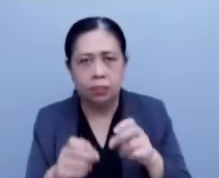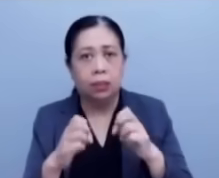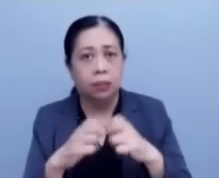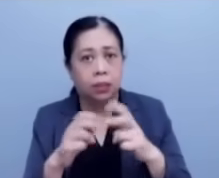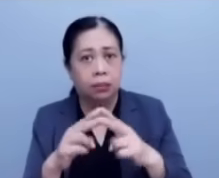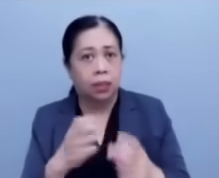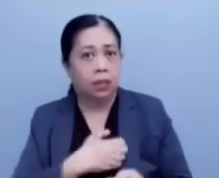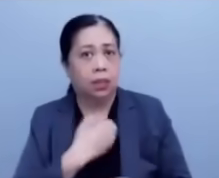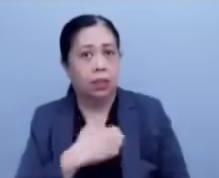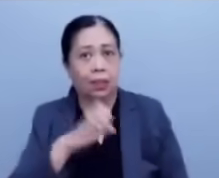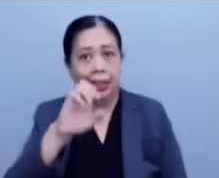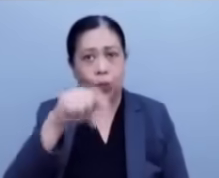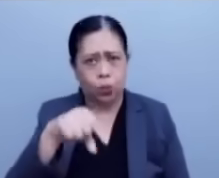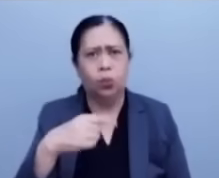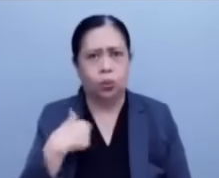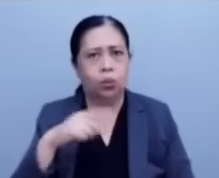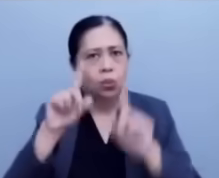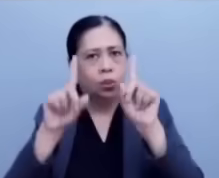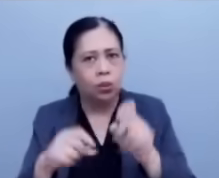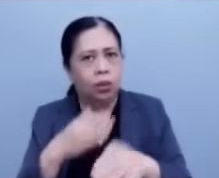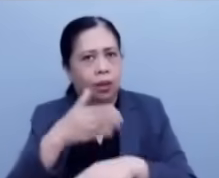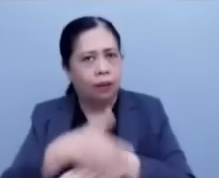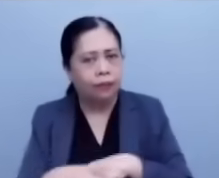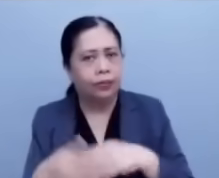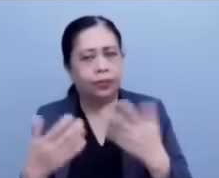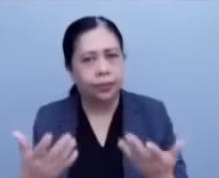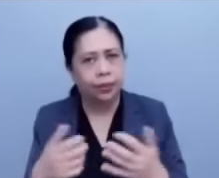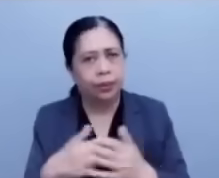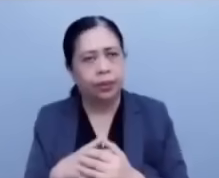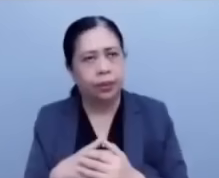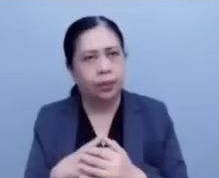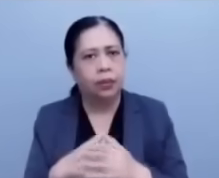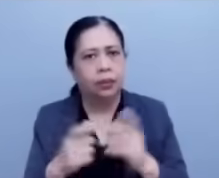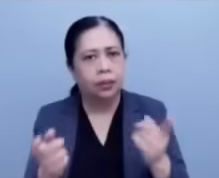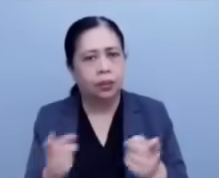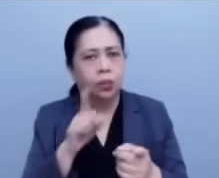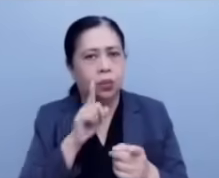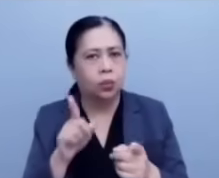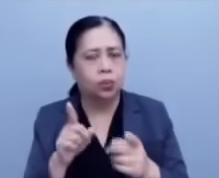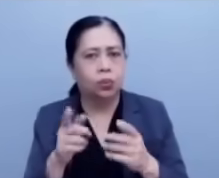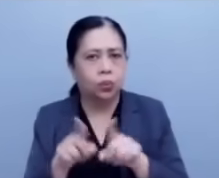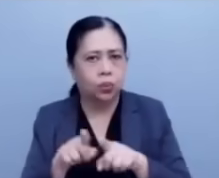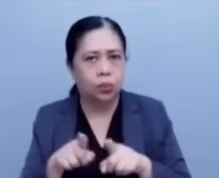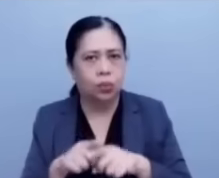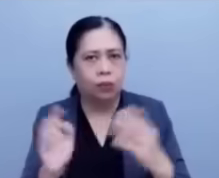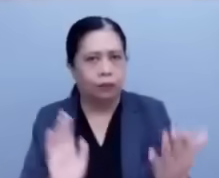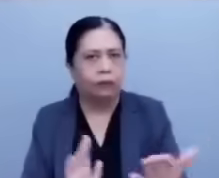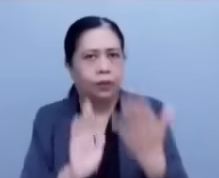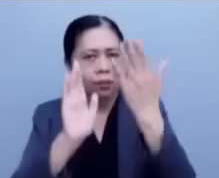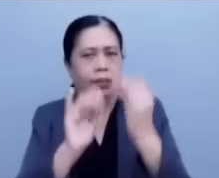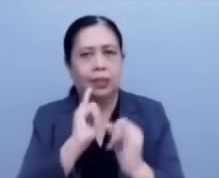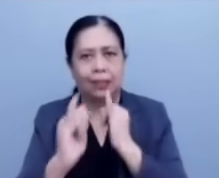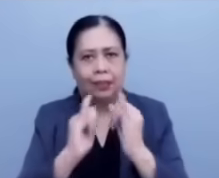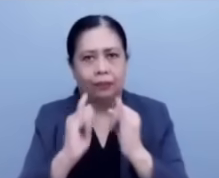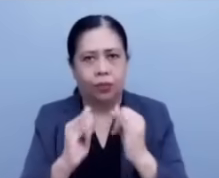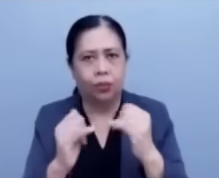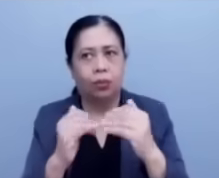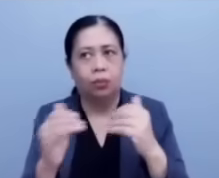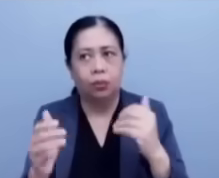intelligence examination. At pagkatapos po nun ay sasailalim po sila sa face-to-face interview po bago po tuluyan